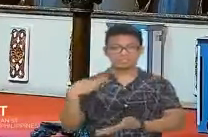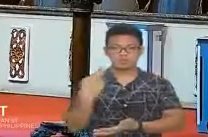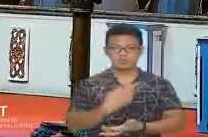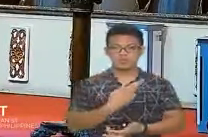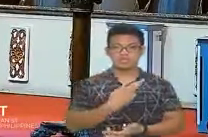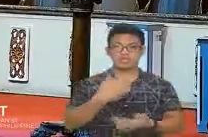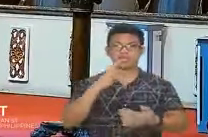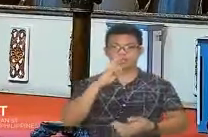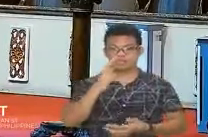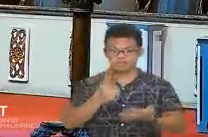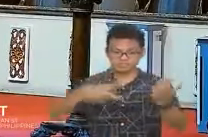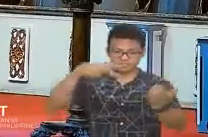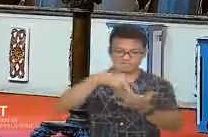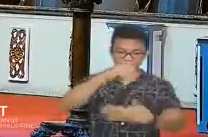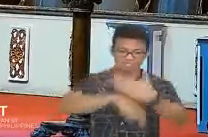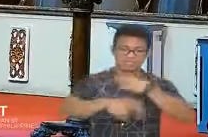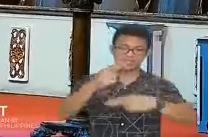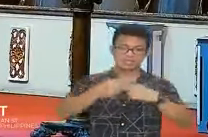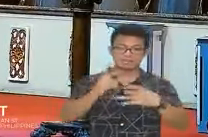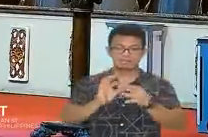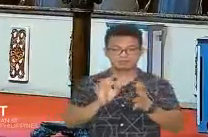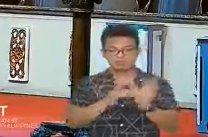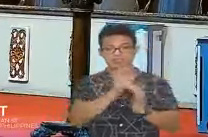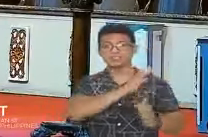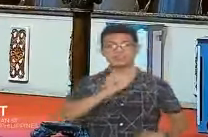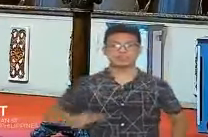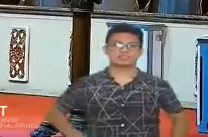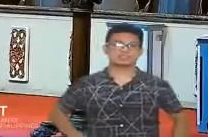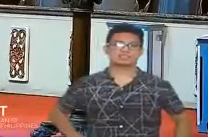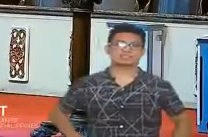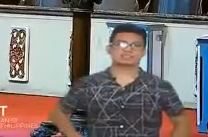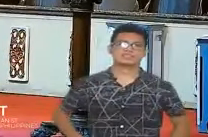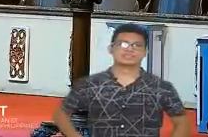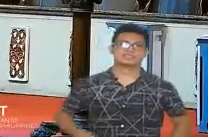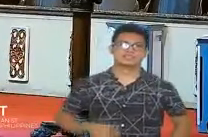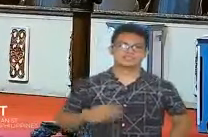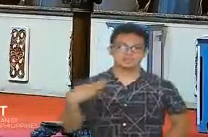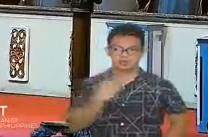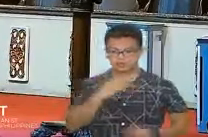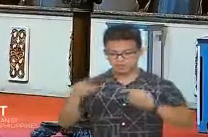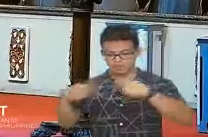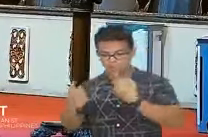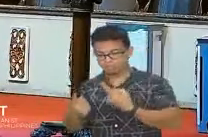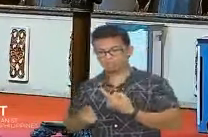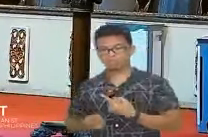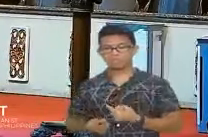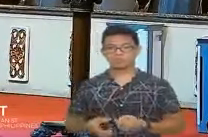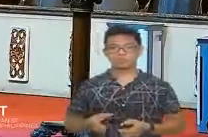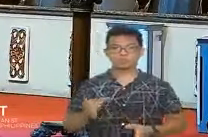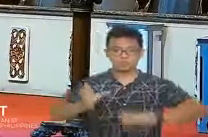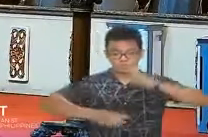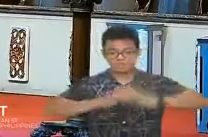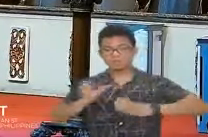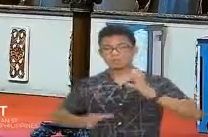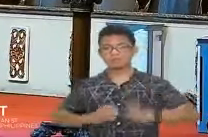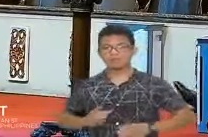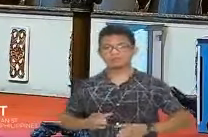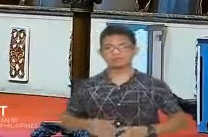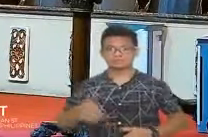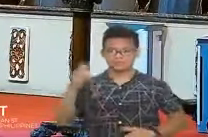We are standing in the name of Jesus Christ. We are going to celebrate our 65th anniversary